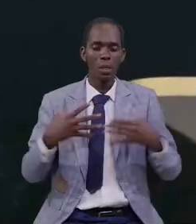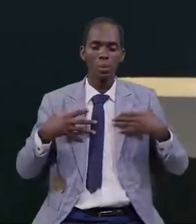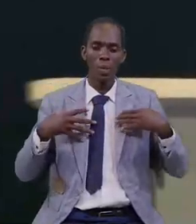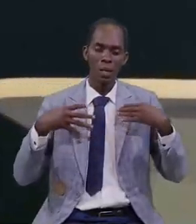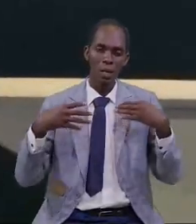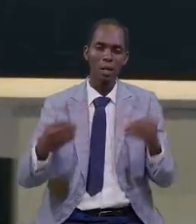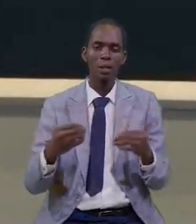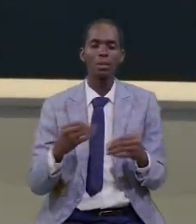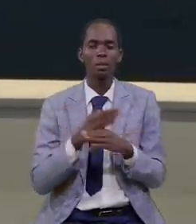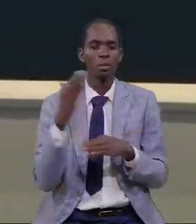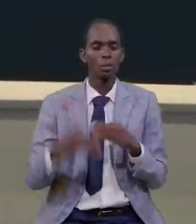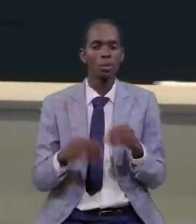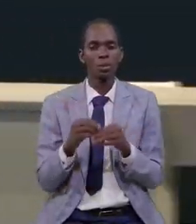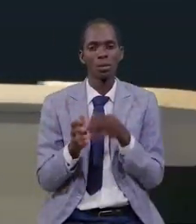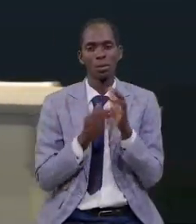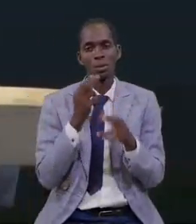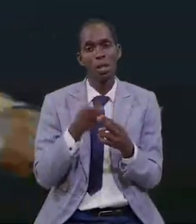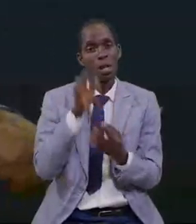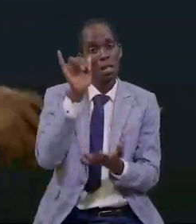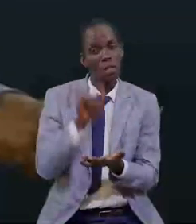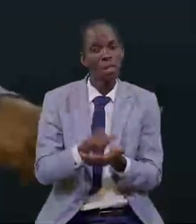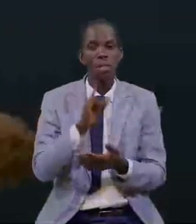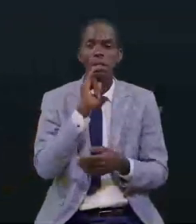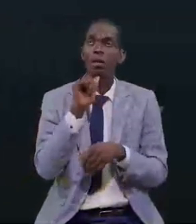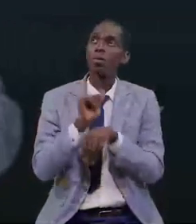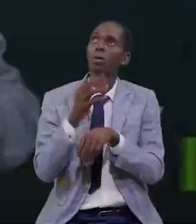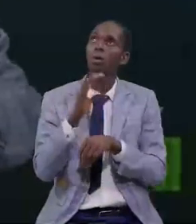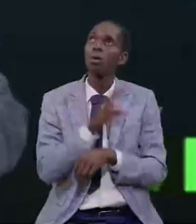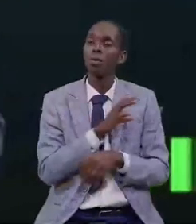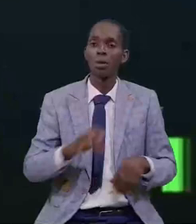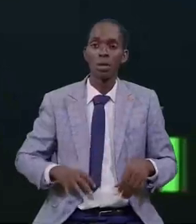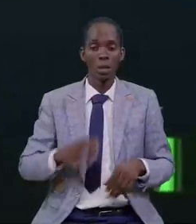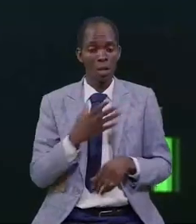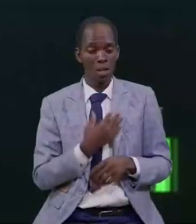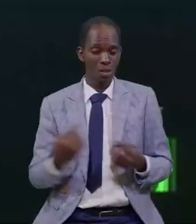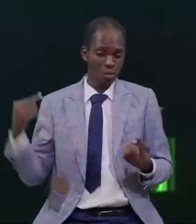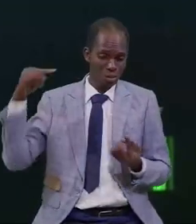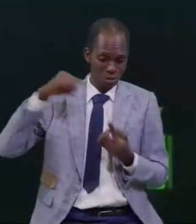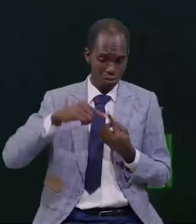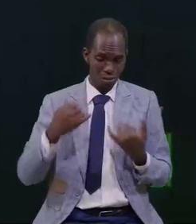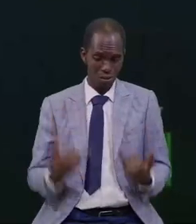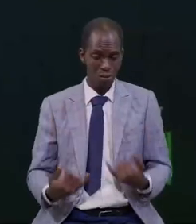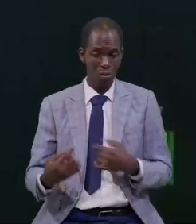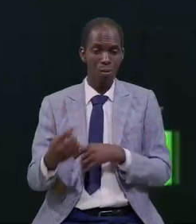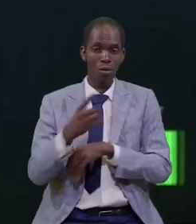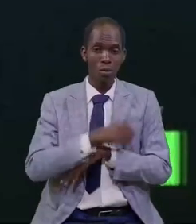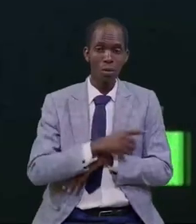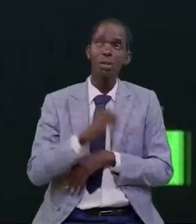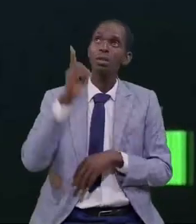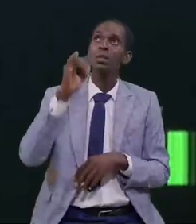guéri ça c'est l'œuvre de Christ et jusqu'à ce jour il dit il faut que je